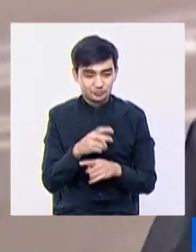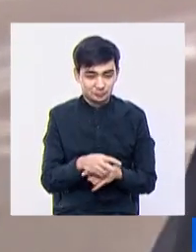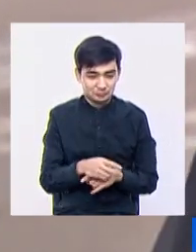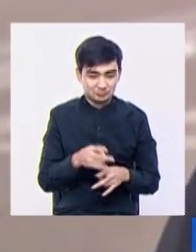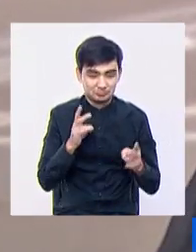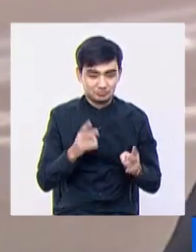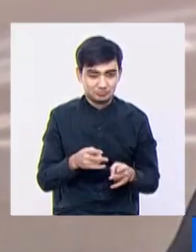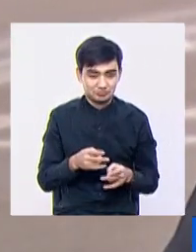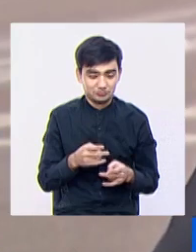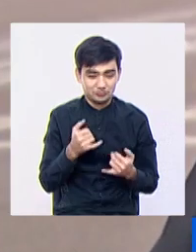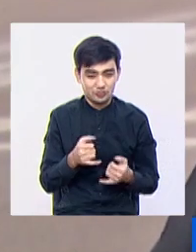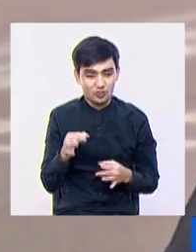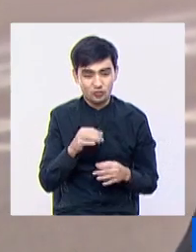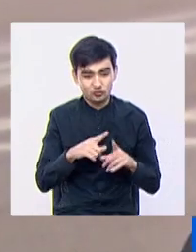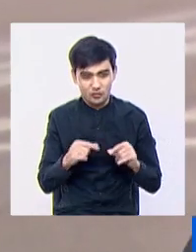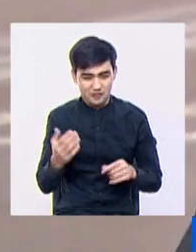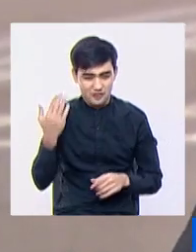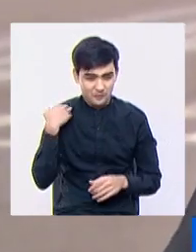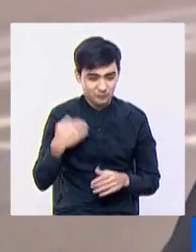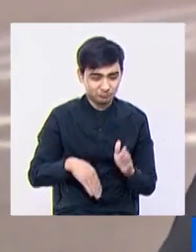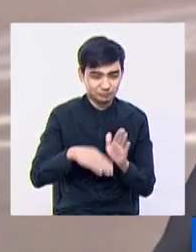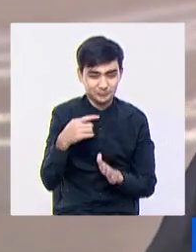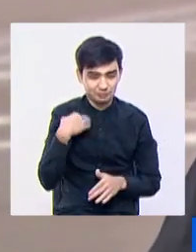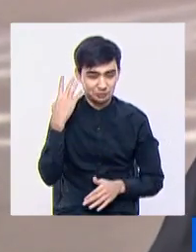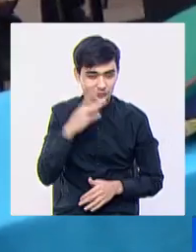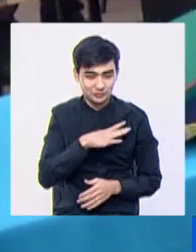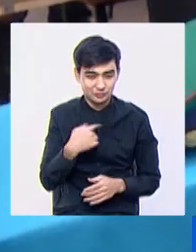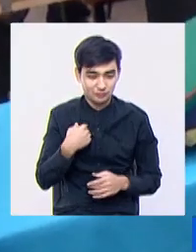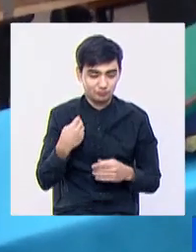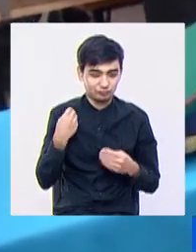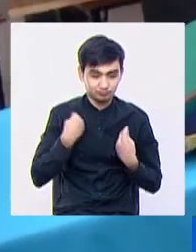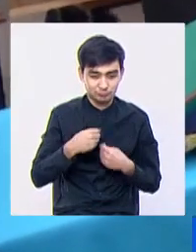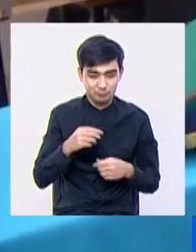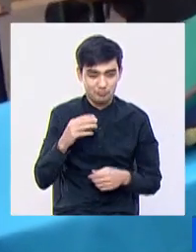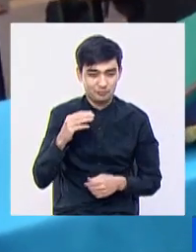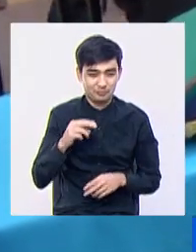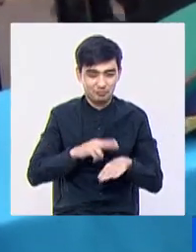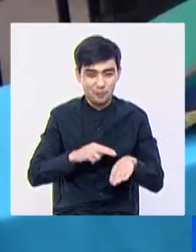сол өзі негізі мектеп кезінен сол форма киемін деп жүрген.